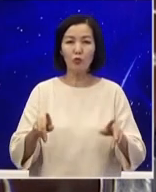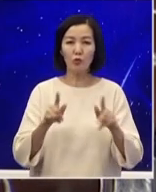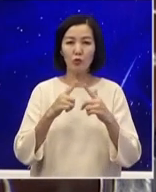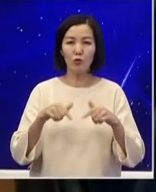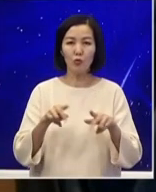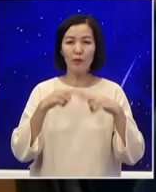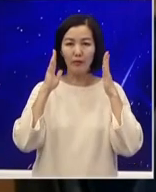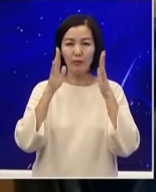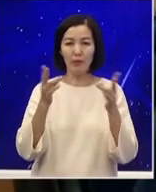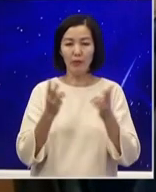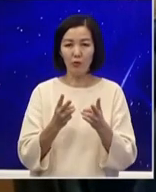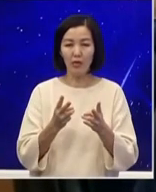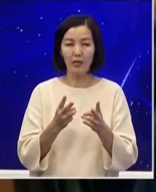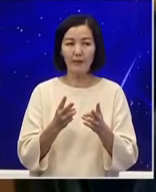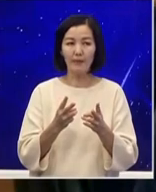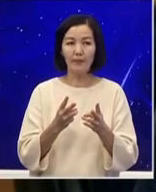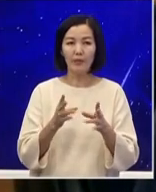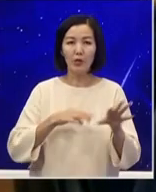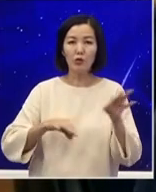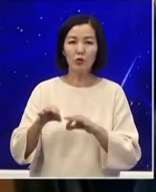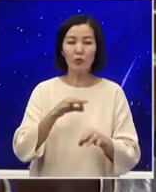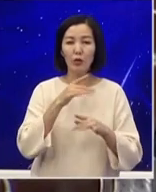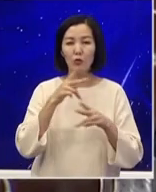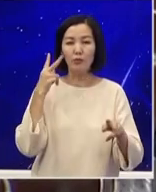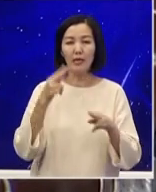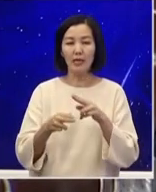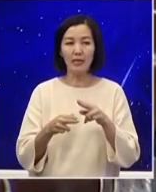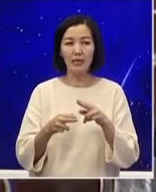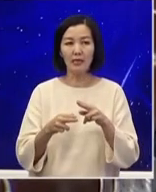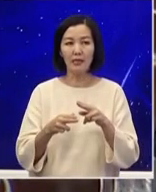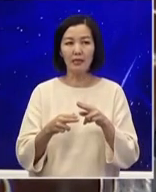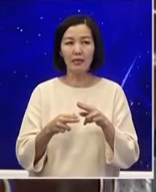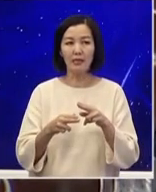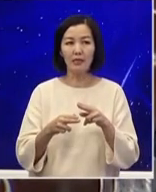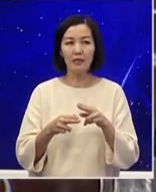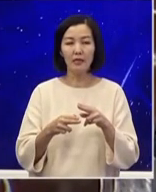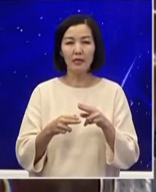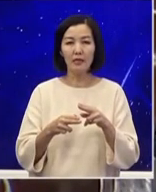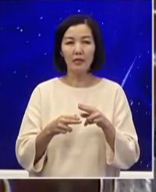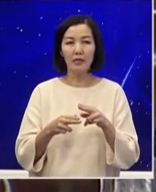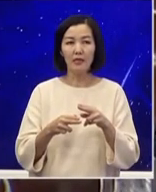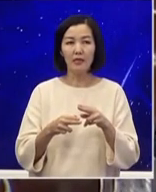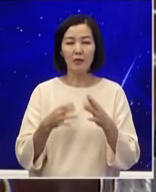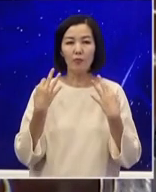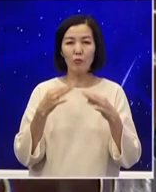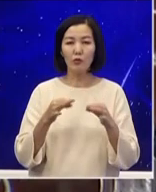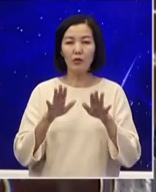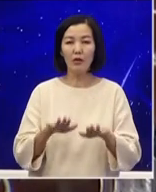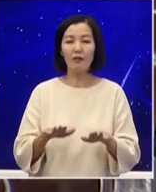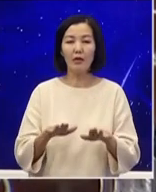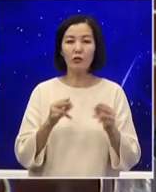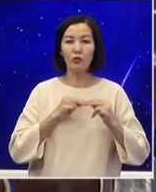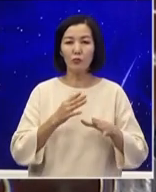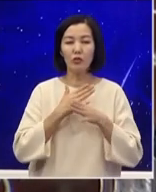керек. Жобалардың көбі аяқталғандықтан босатылатын адамдар жұмыспен қамтуға